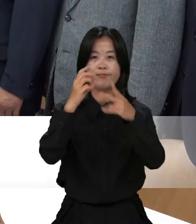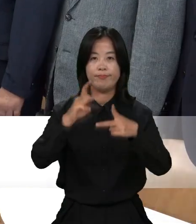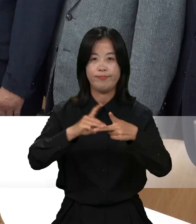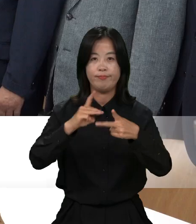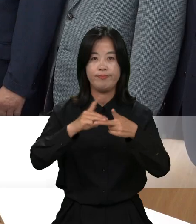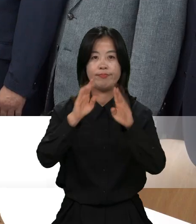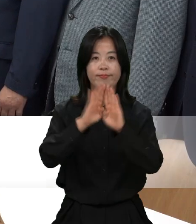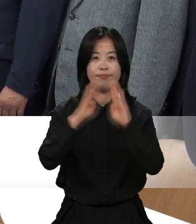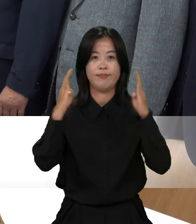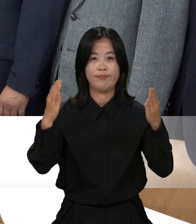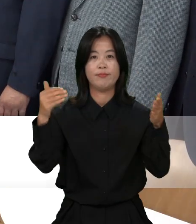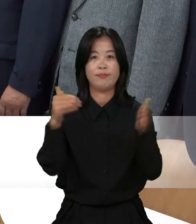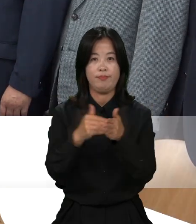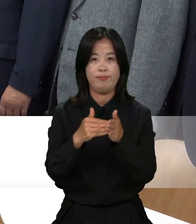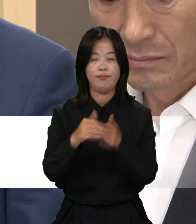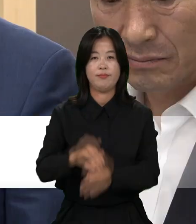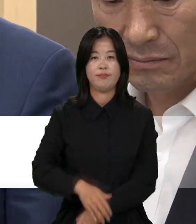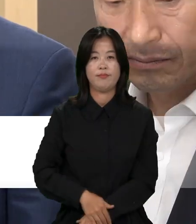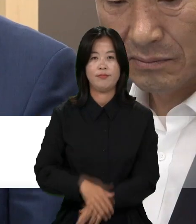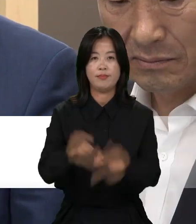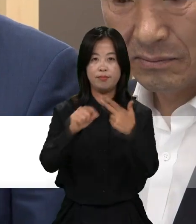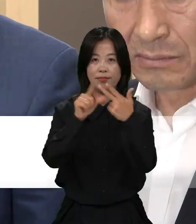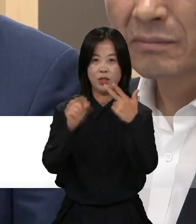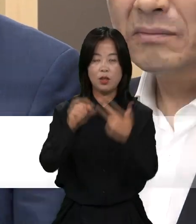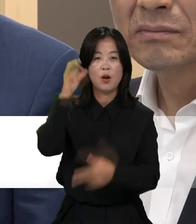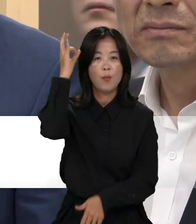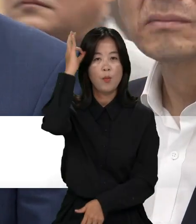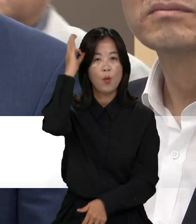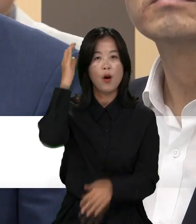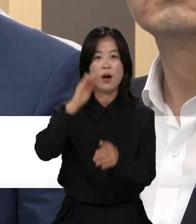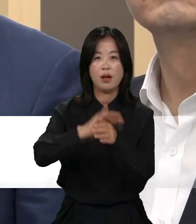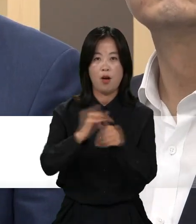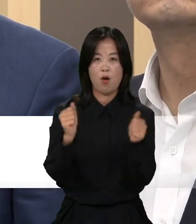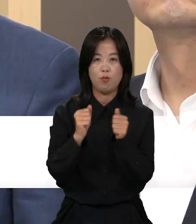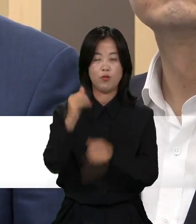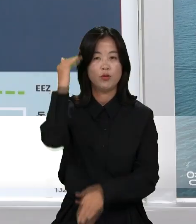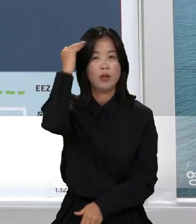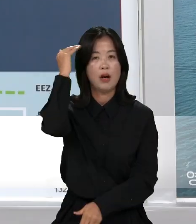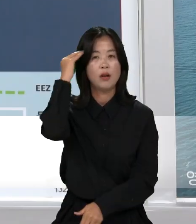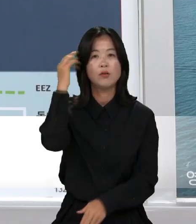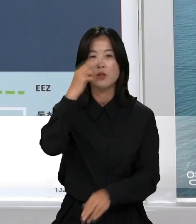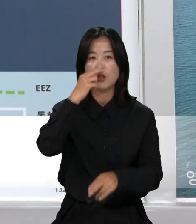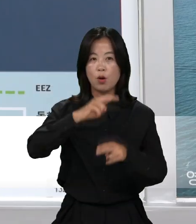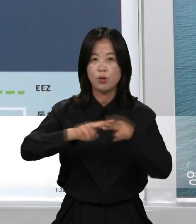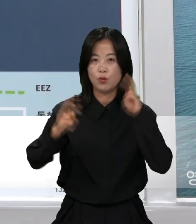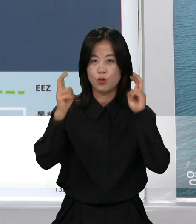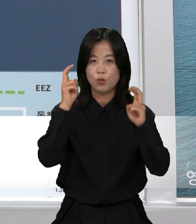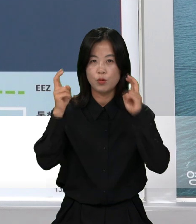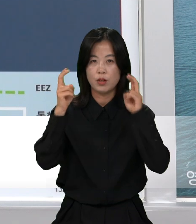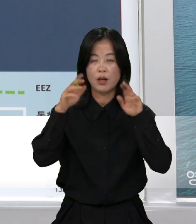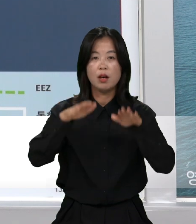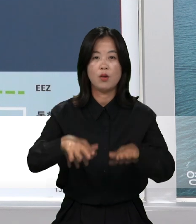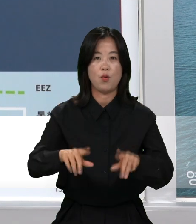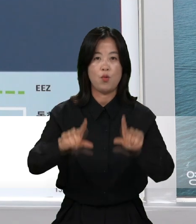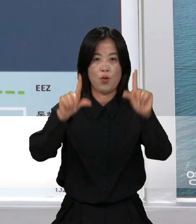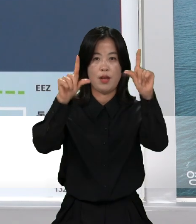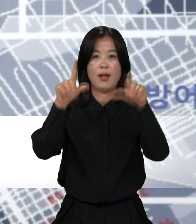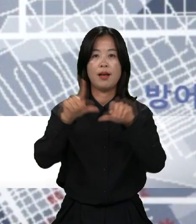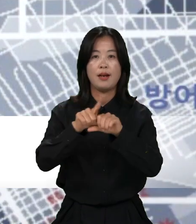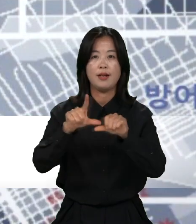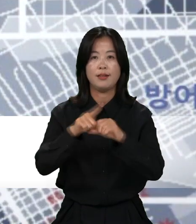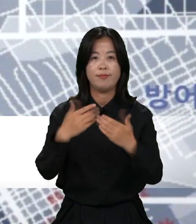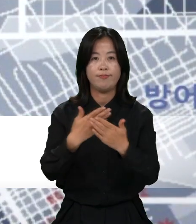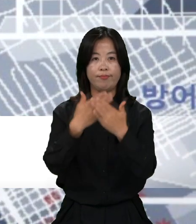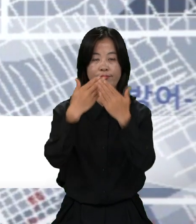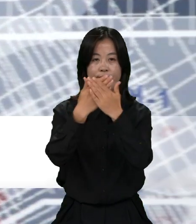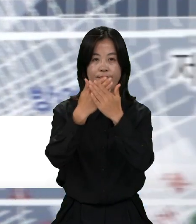열렸습니다 포항시와 경북도는 지난 7월 석유공사와 동해 심해 가스전 개발 지역 발전 협력을 위한